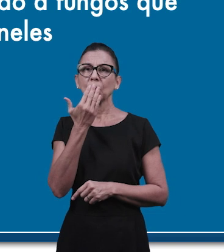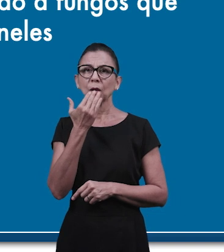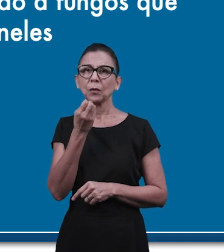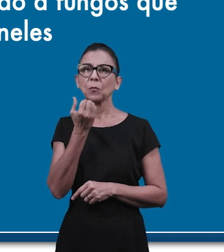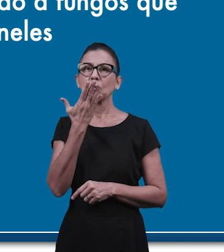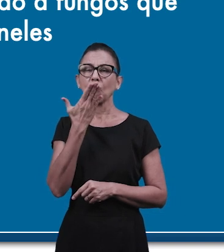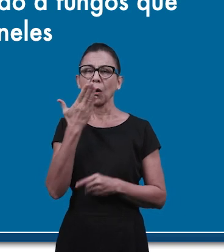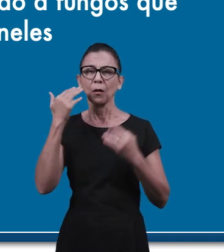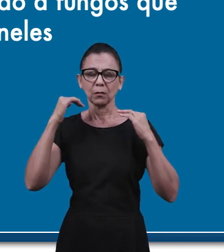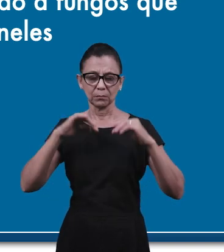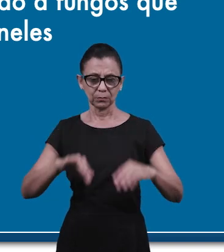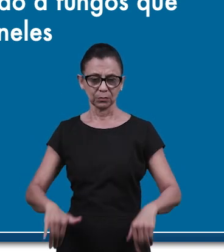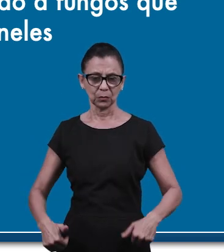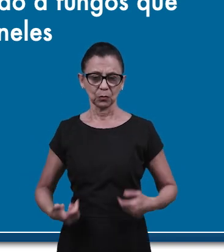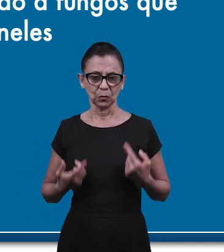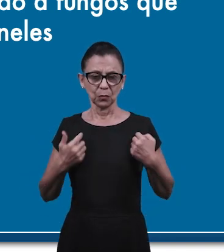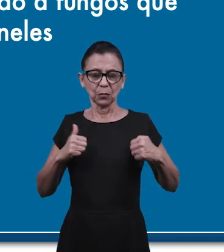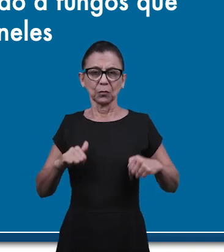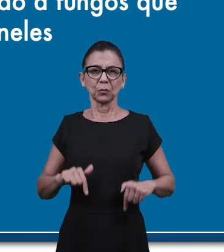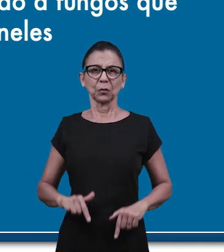pour l'organisme, il nourrit.